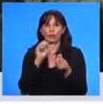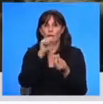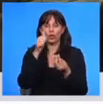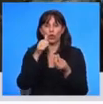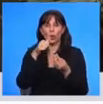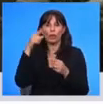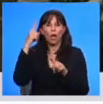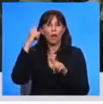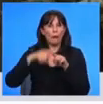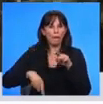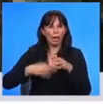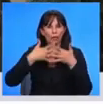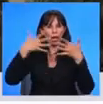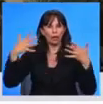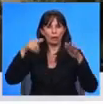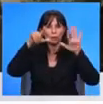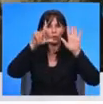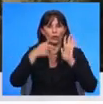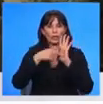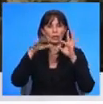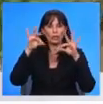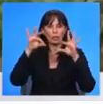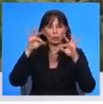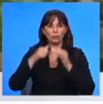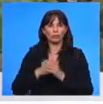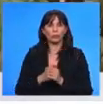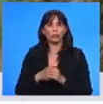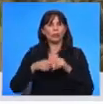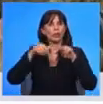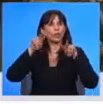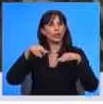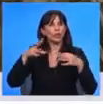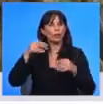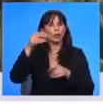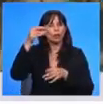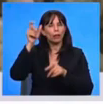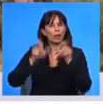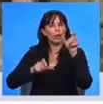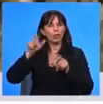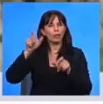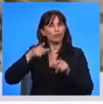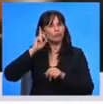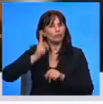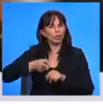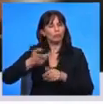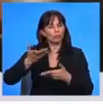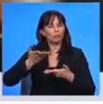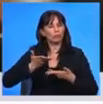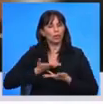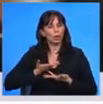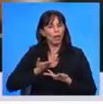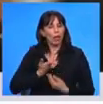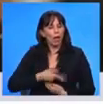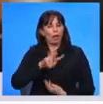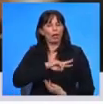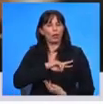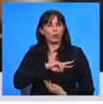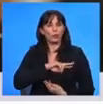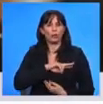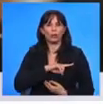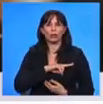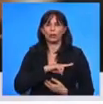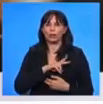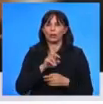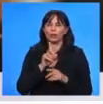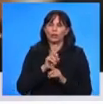העשירי. עדיין אף אחד, זה המחדל הכי גדול, ויש שם הרבה מאוד אנשים שיצטרכו לקבל עליהם את האחריות, ואף אחד לא